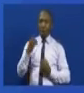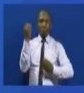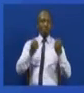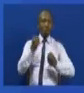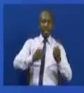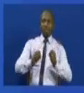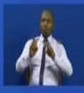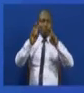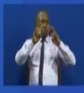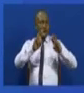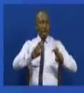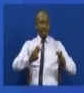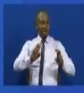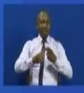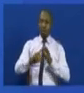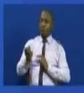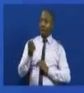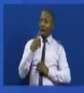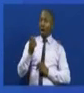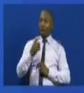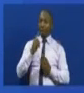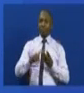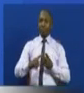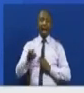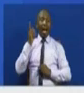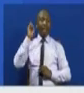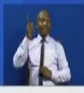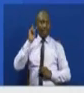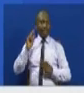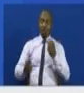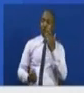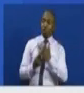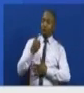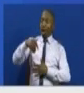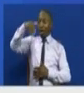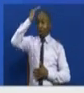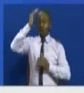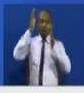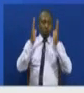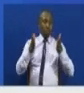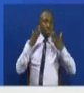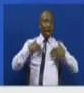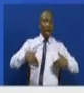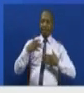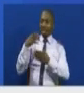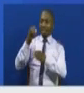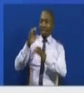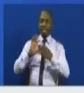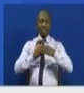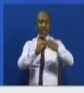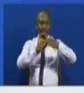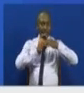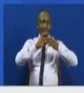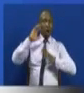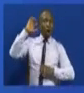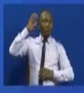wa utafiti wa dawa za asili kutoka Chuo Kikuu cha Afya na Sayansi Shirikishi